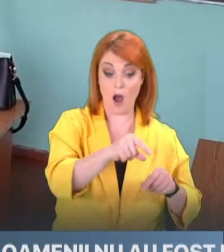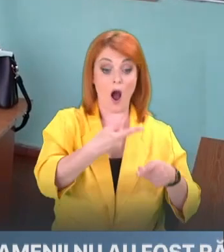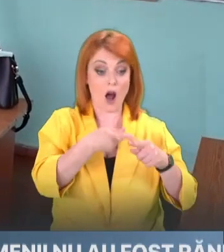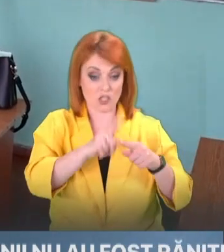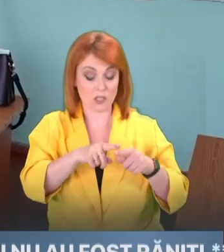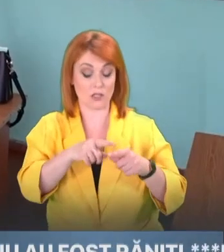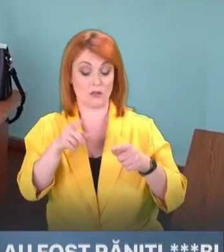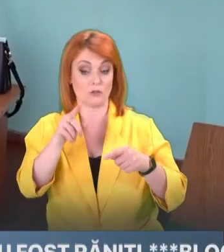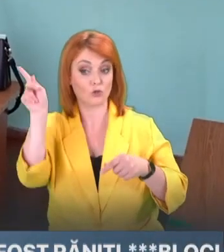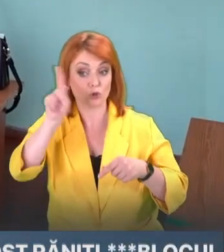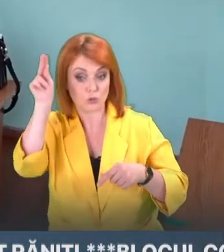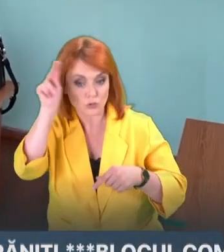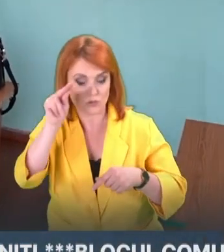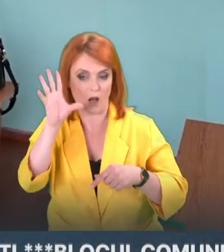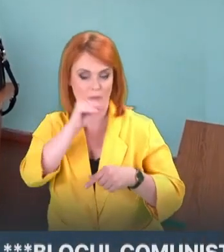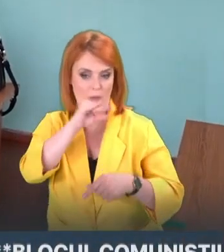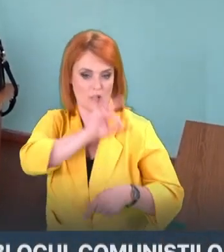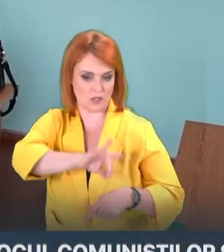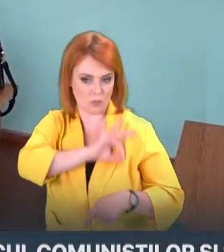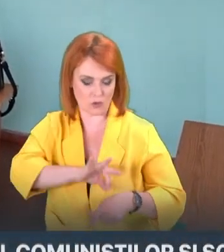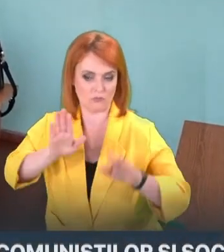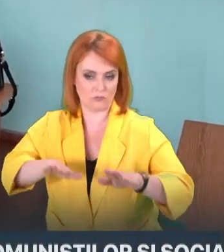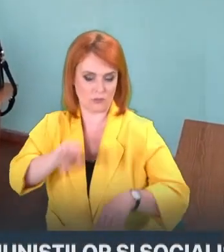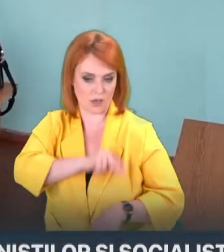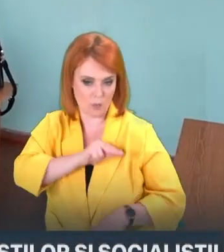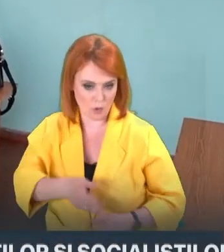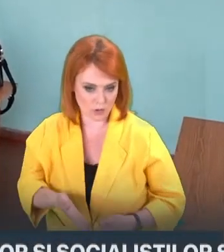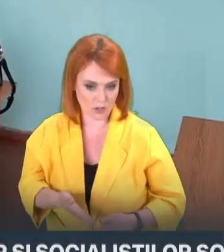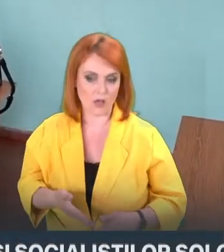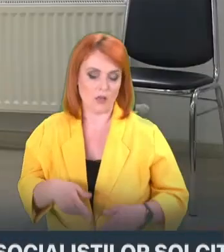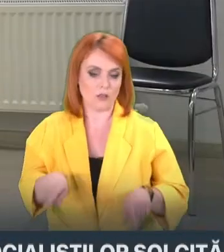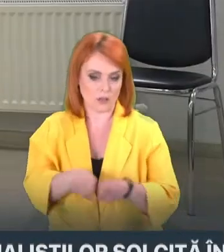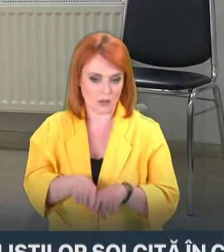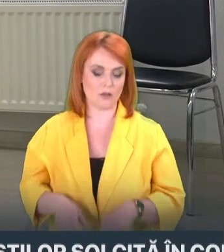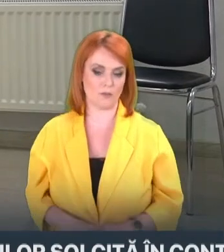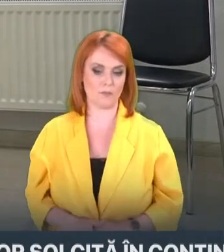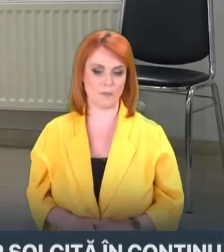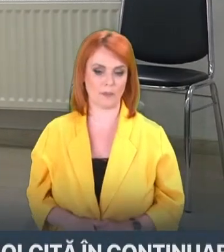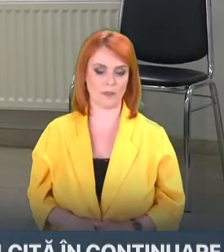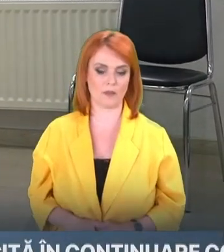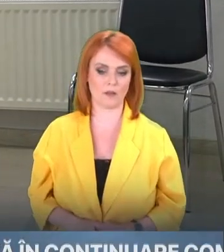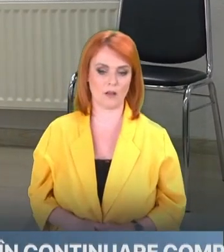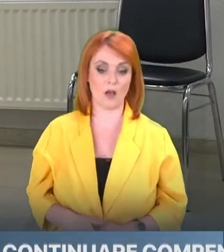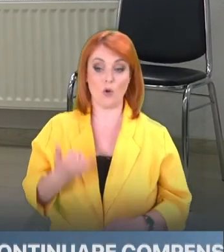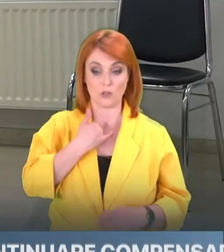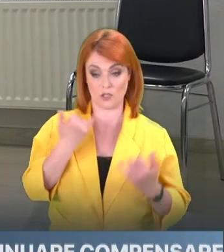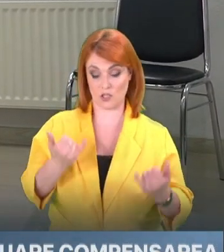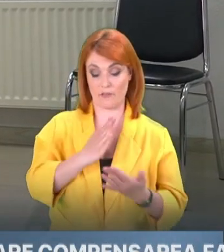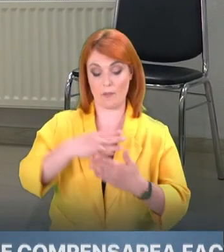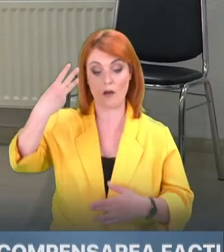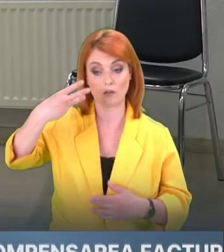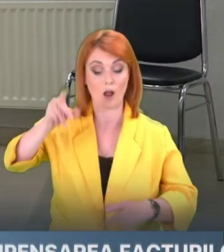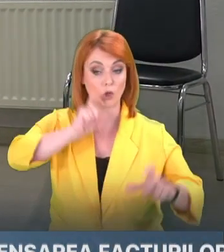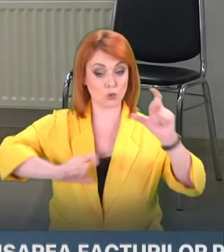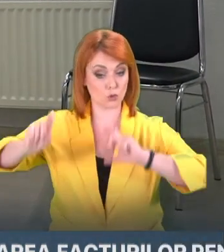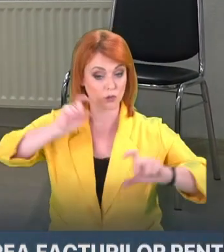lângă instruirile care decurg în momentul actual. Avem 30 de studenți,